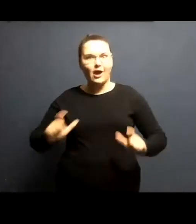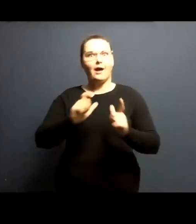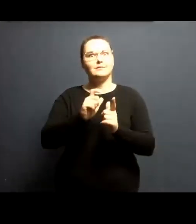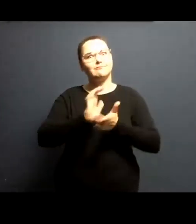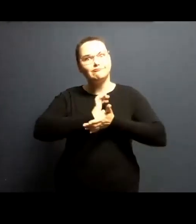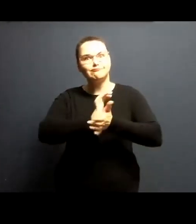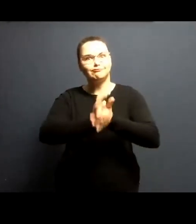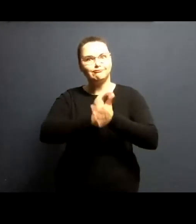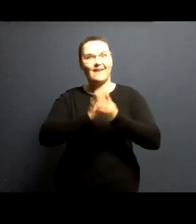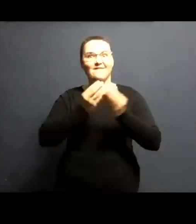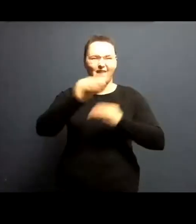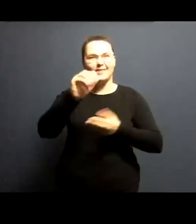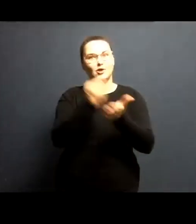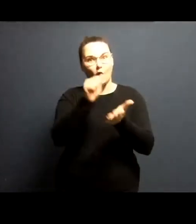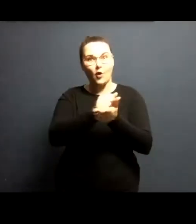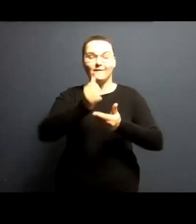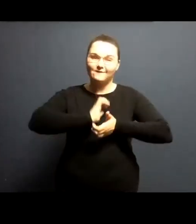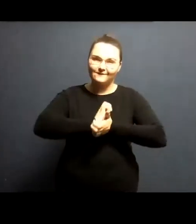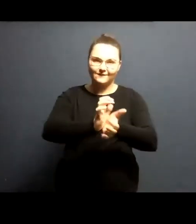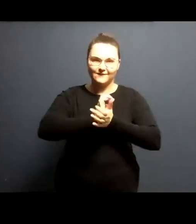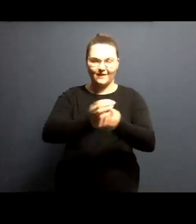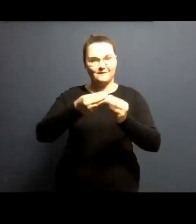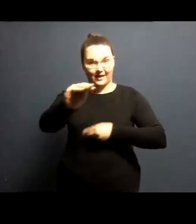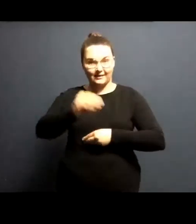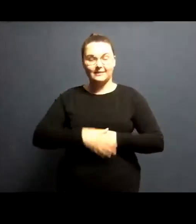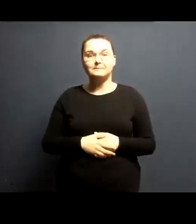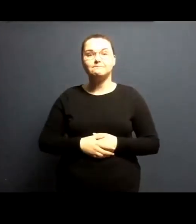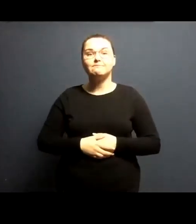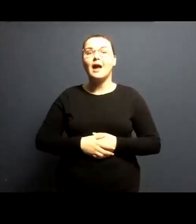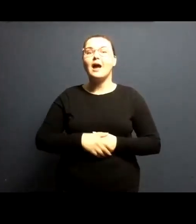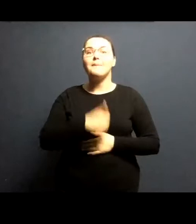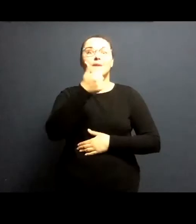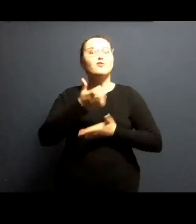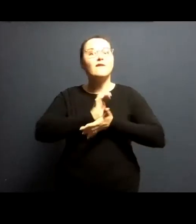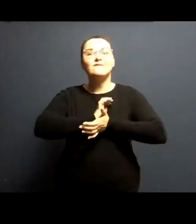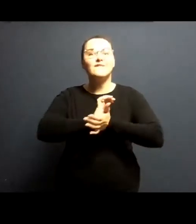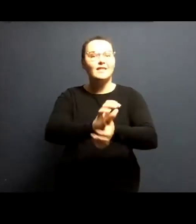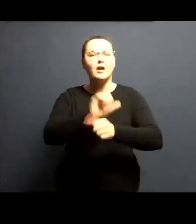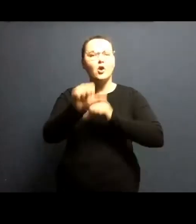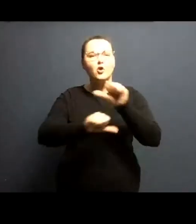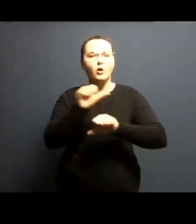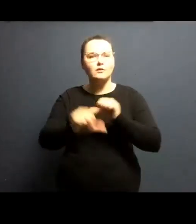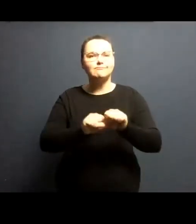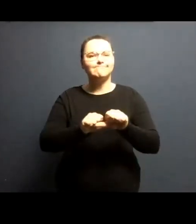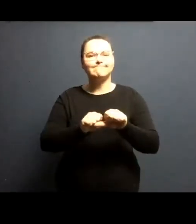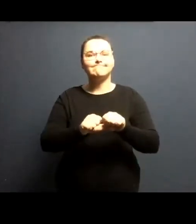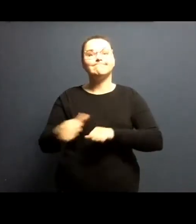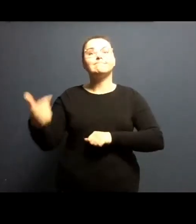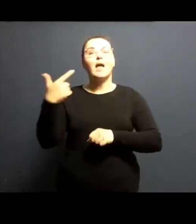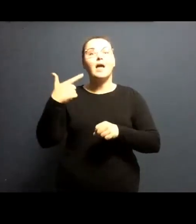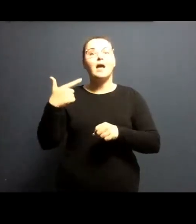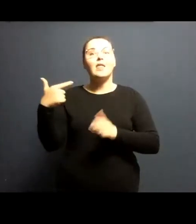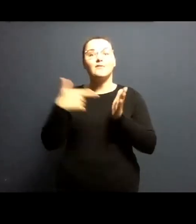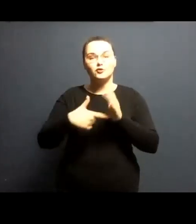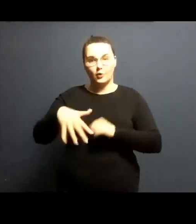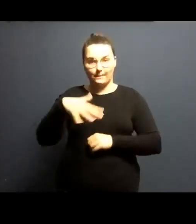z nich został wydany w 2005 roku. I to jest taka książka skierowana głównie dla kobiet 65+, w